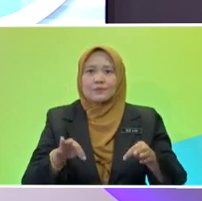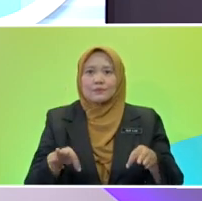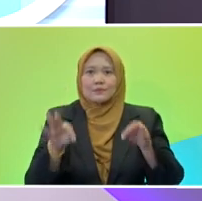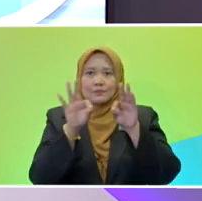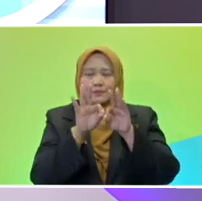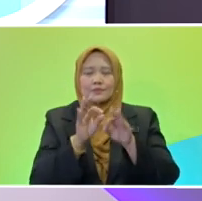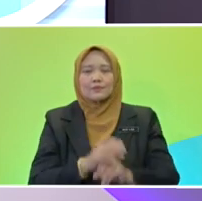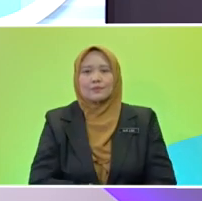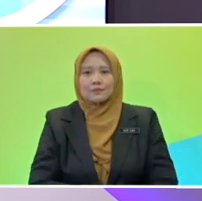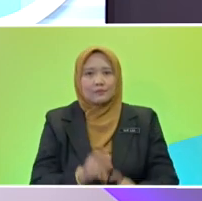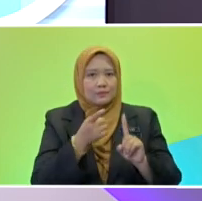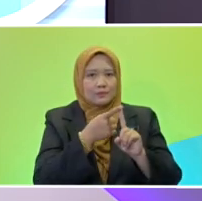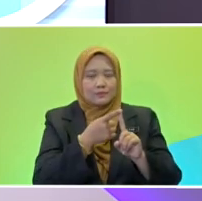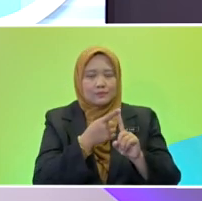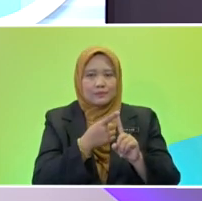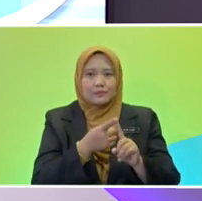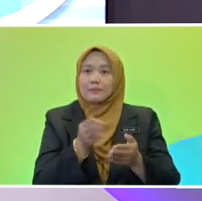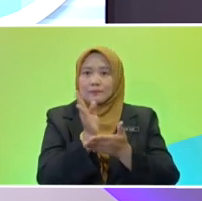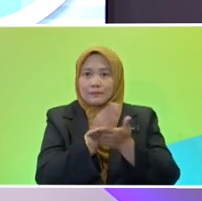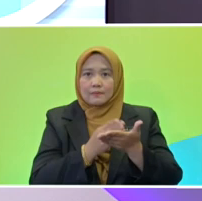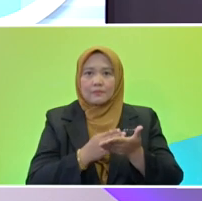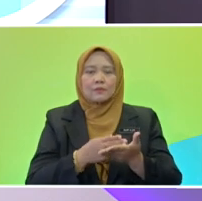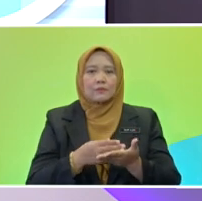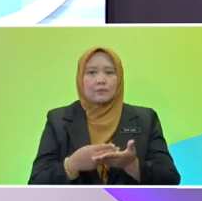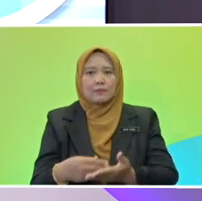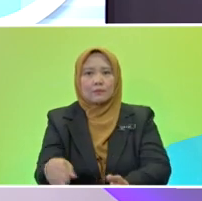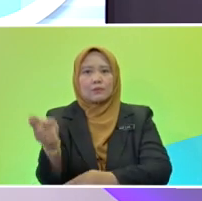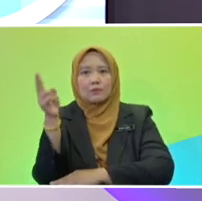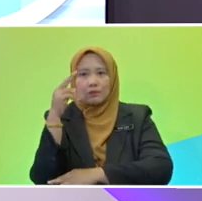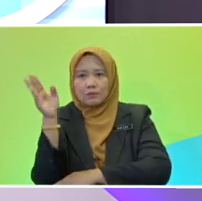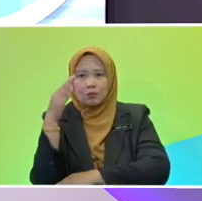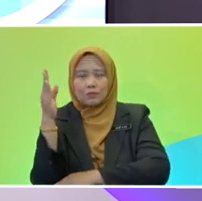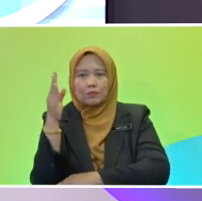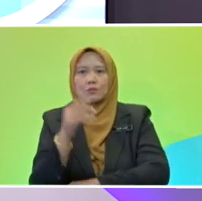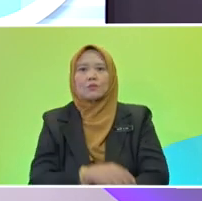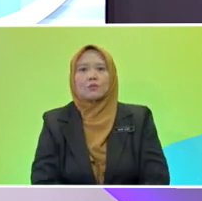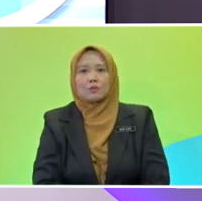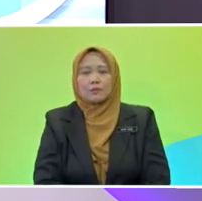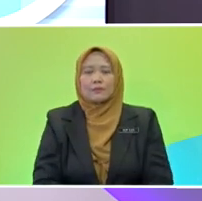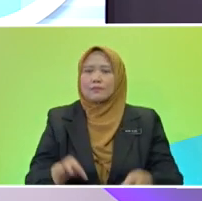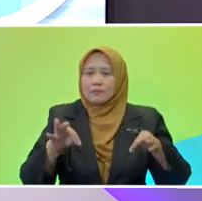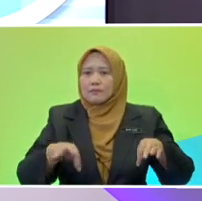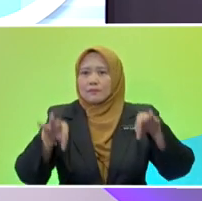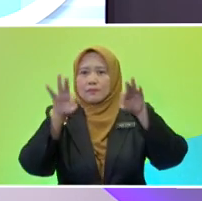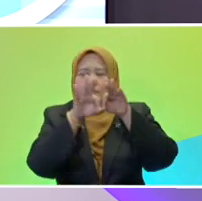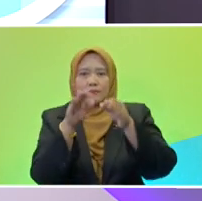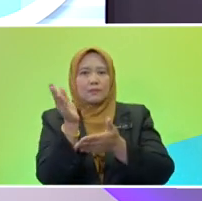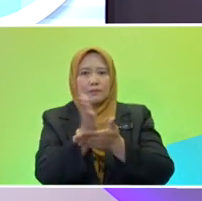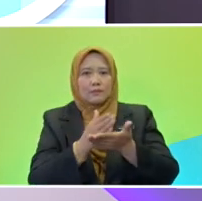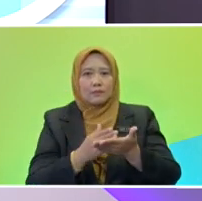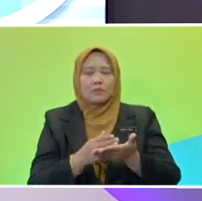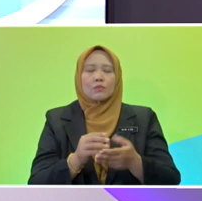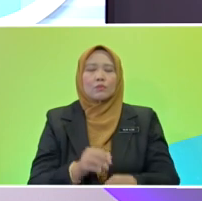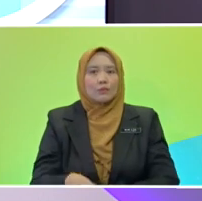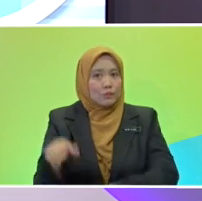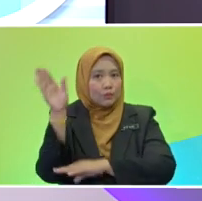tumbuhan yang kedua kepentingan tumbuhan dan yang ketiga rupa-rupanya ada ciri sambel dan ada ciri yang berbeda